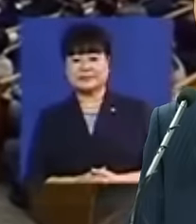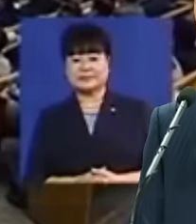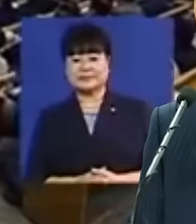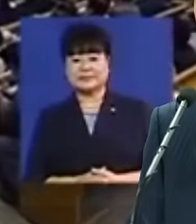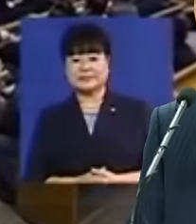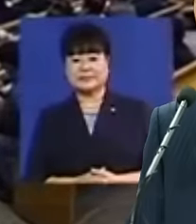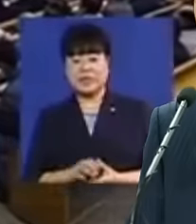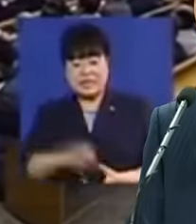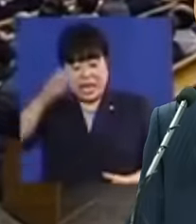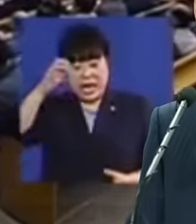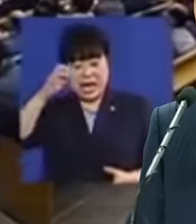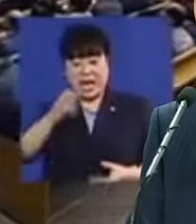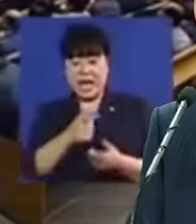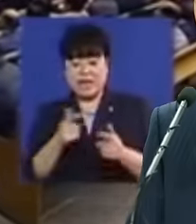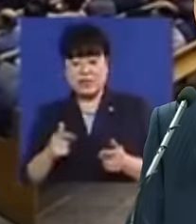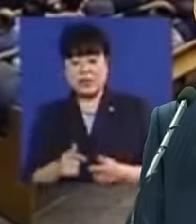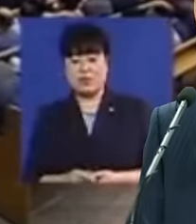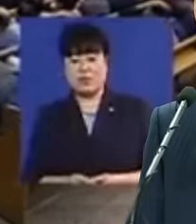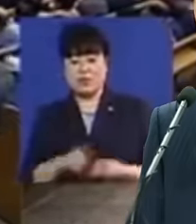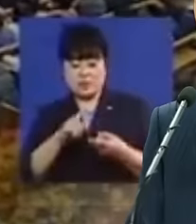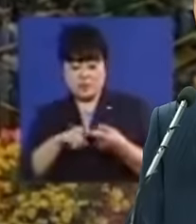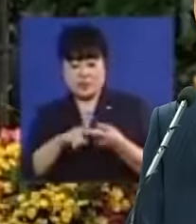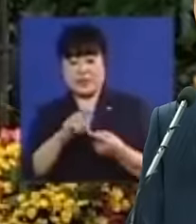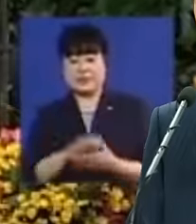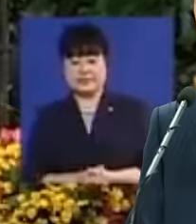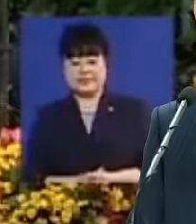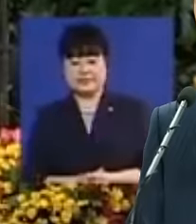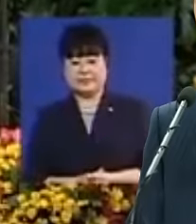양적인 것이 아니고 질적인 것입니다.